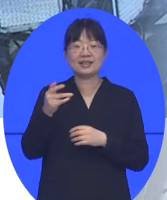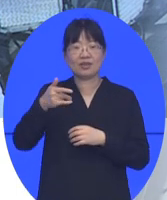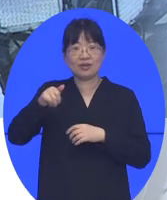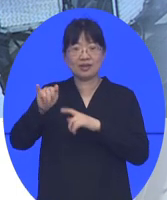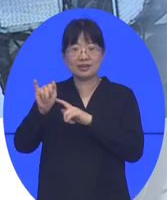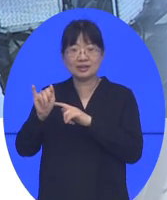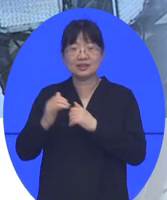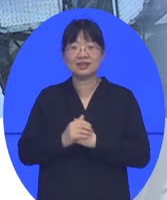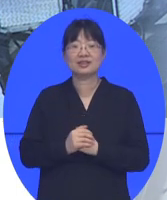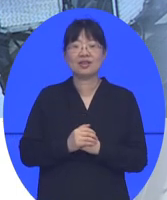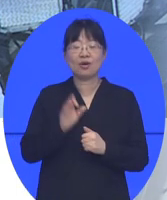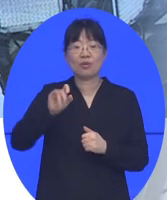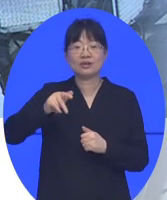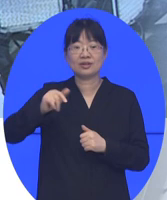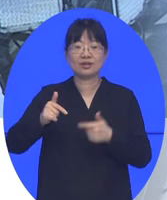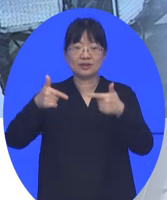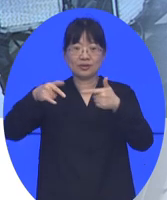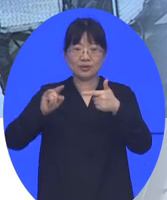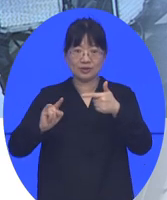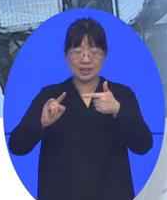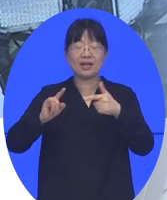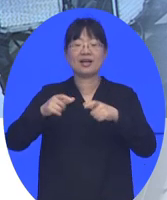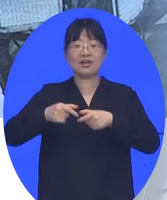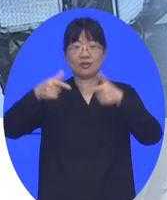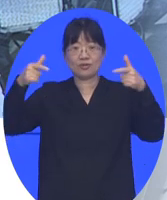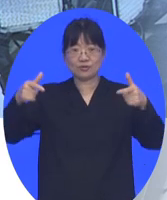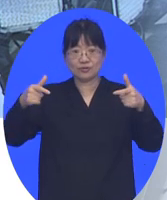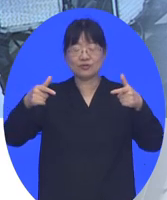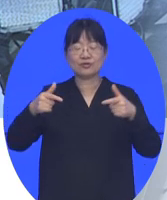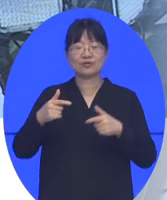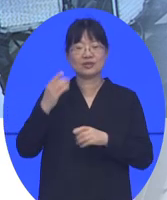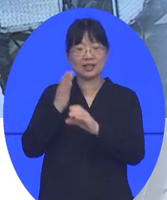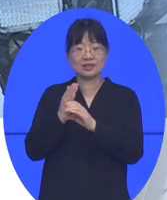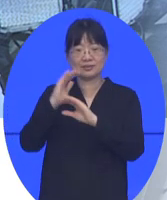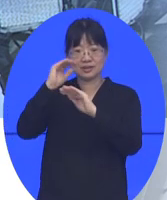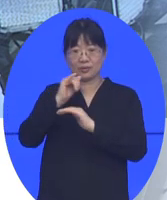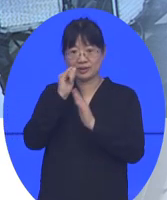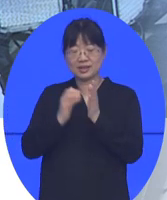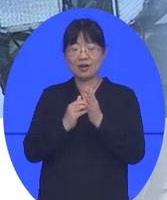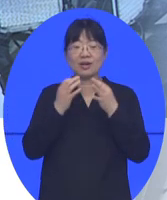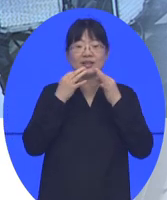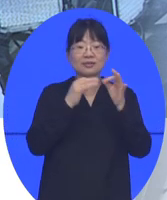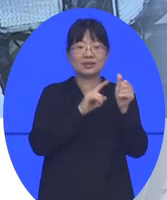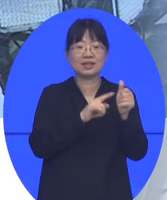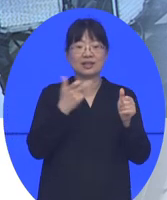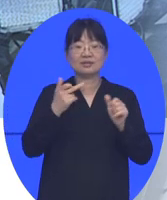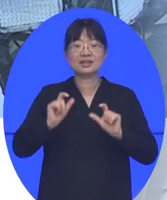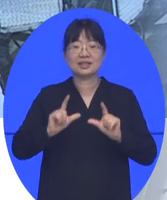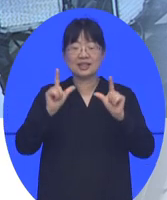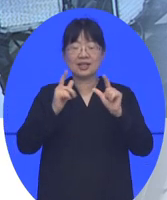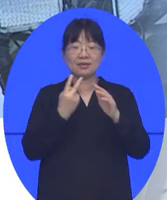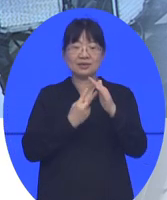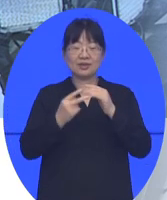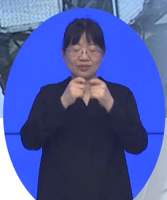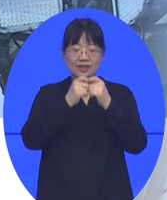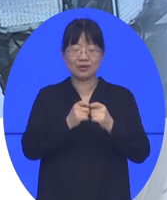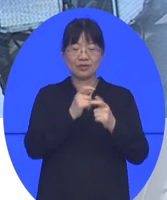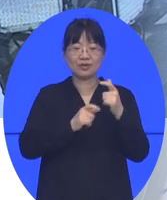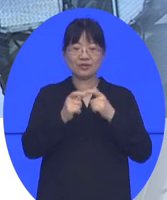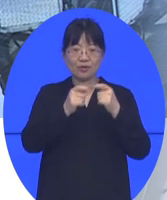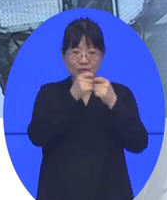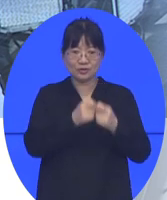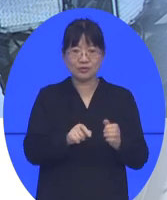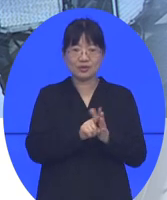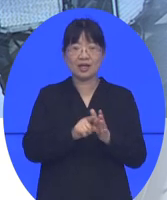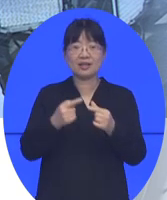에너지량을 원전 6기에 달할 정도로 대폭 늘리겠다는 게 핵심인데요. 김동연 경기도지사는 17일 비전을 구체화하기 위해 첫